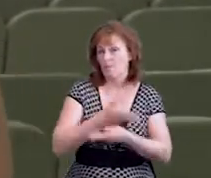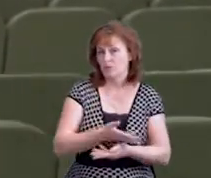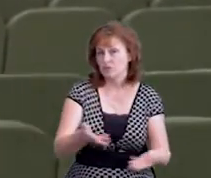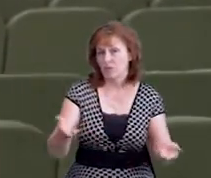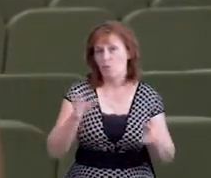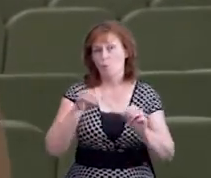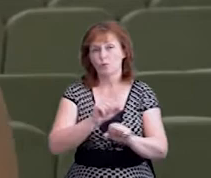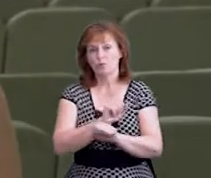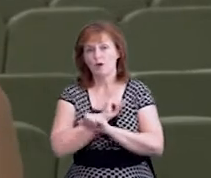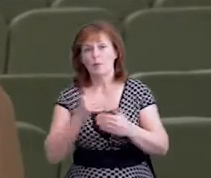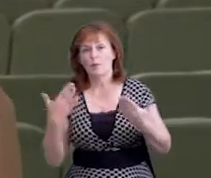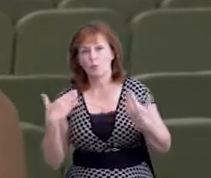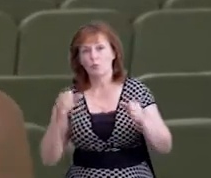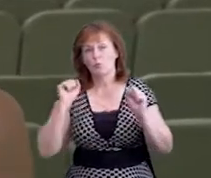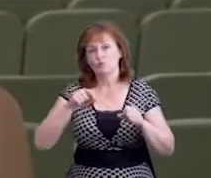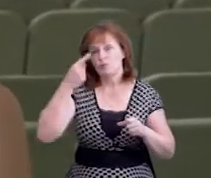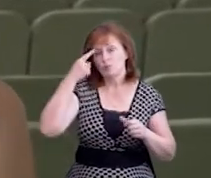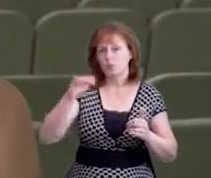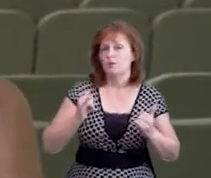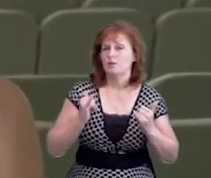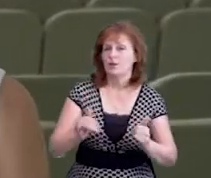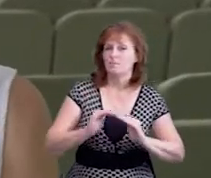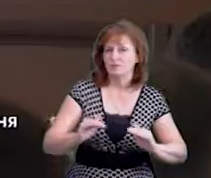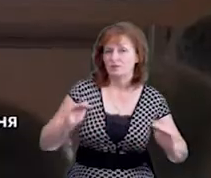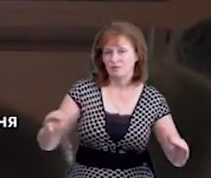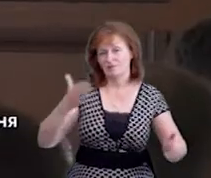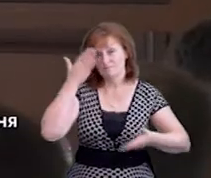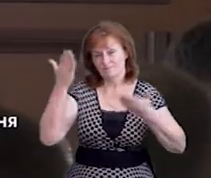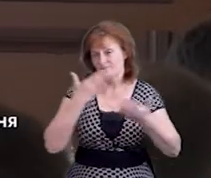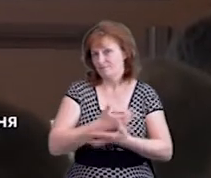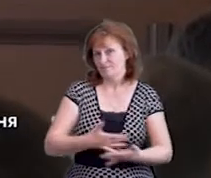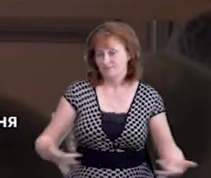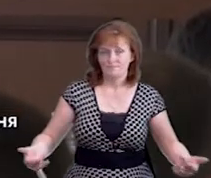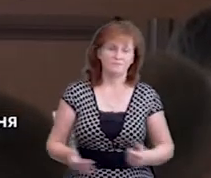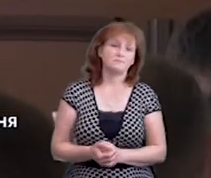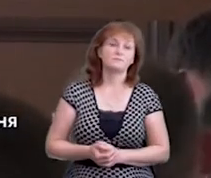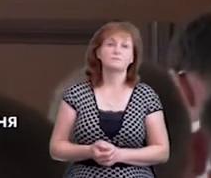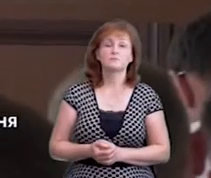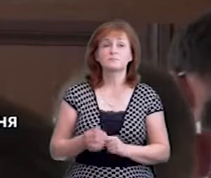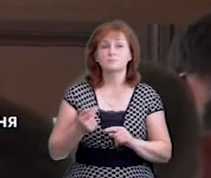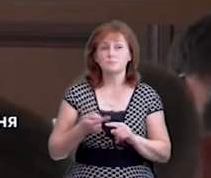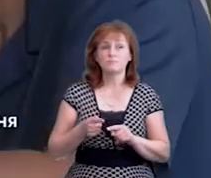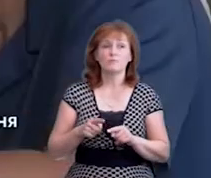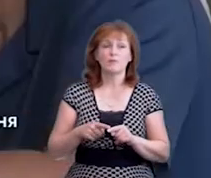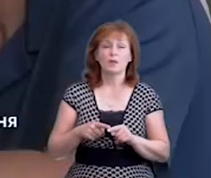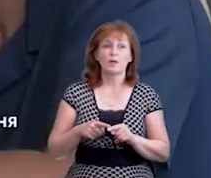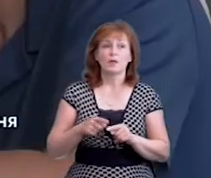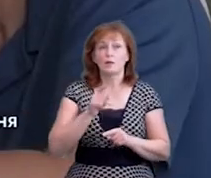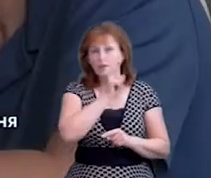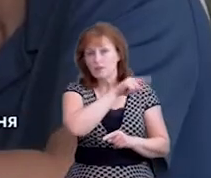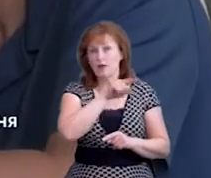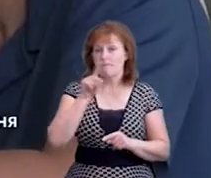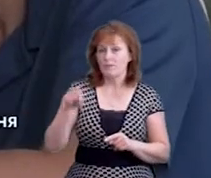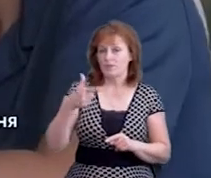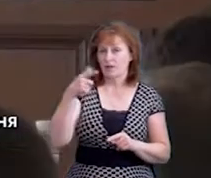можна віддохнути, там можна придумати для дітей всього чого угодно. Кількість залів і видів спорту однаково. І там